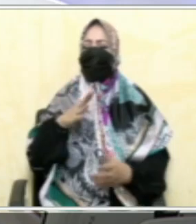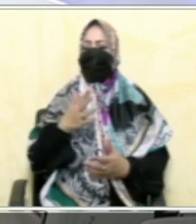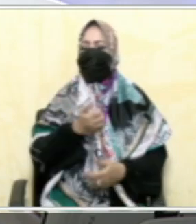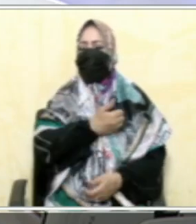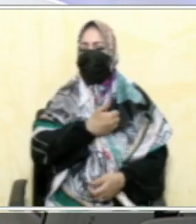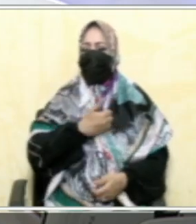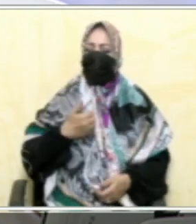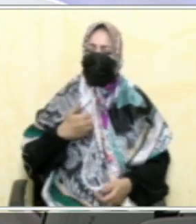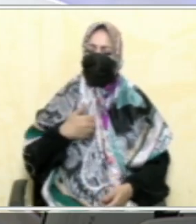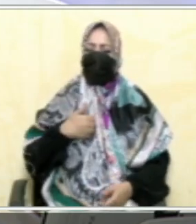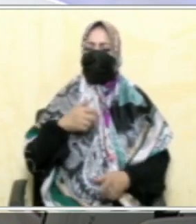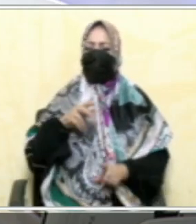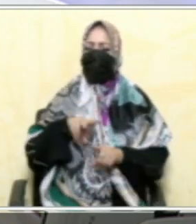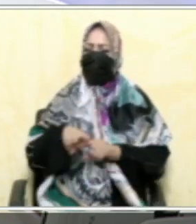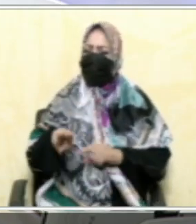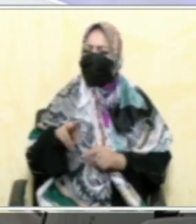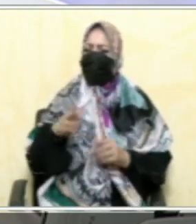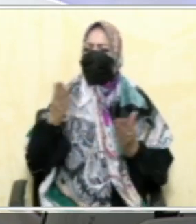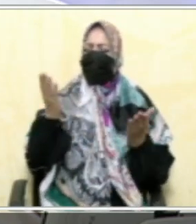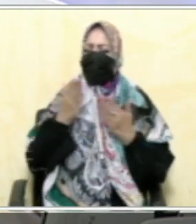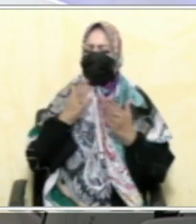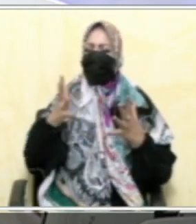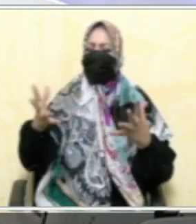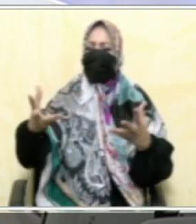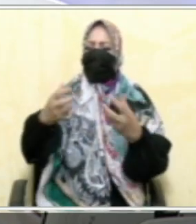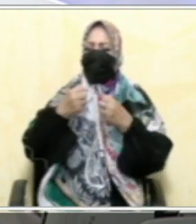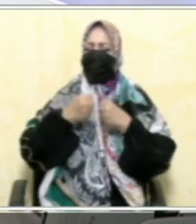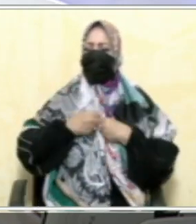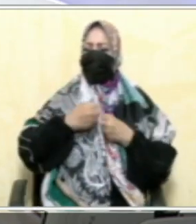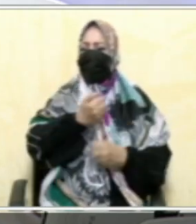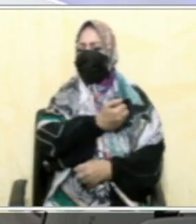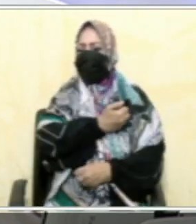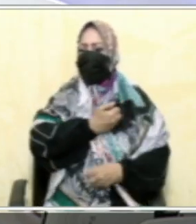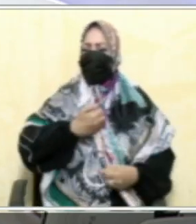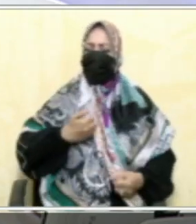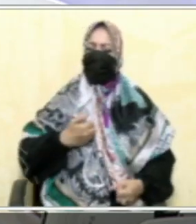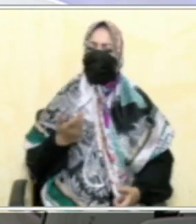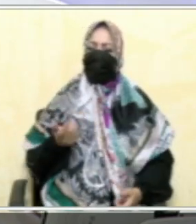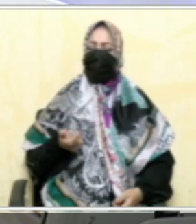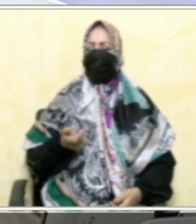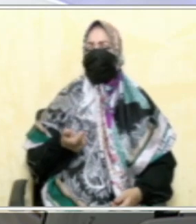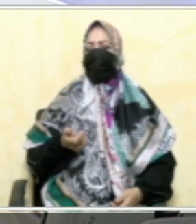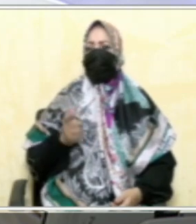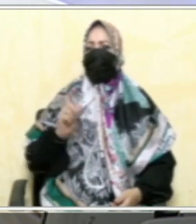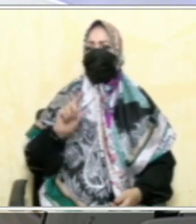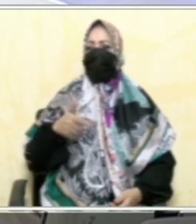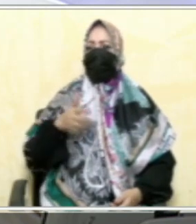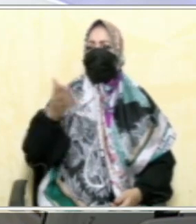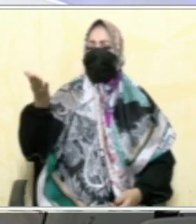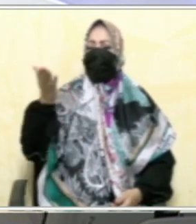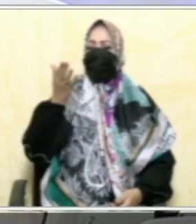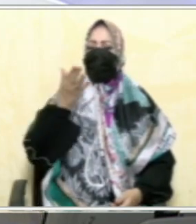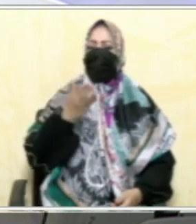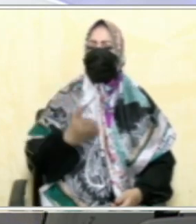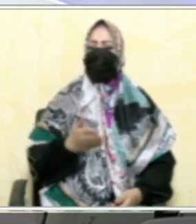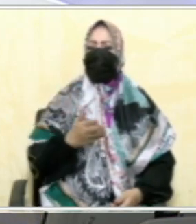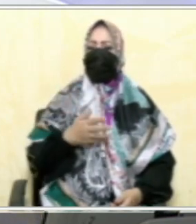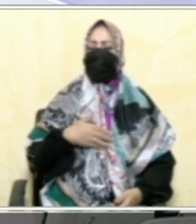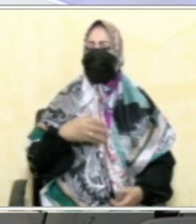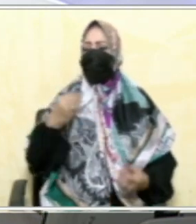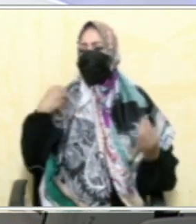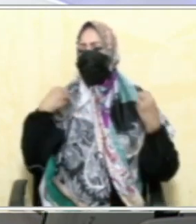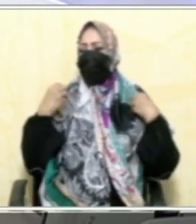يستدعون إلى المناشط وإلى المهرجانات وإلى كذا، أولاد الأبناء أولاد الأبلات